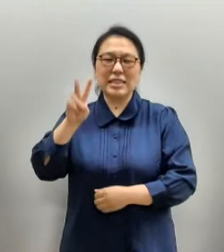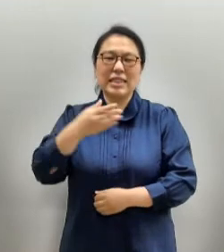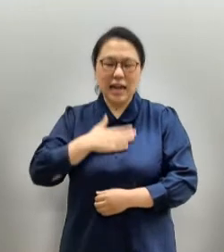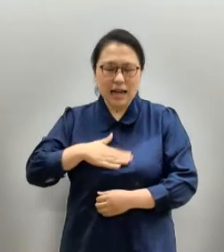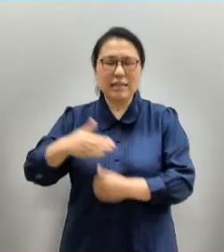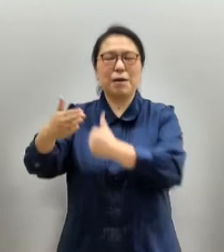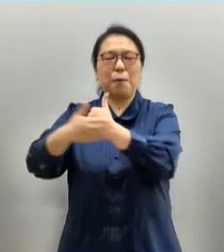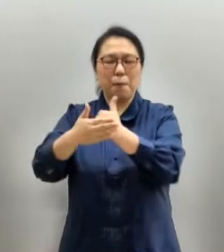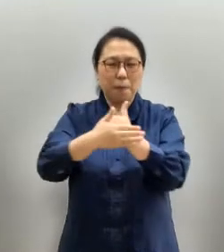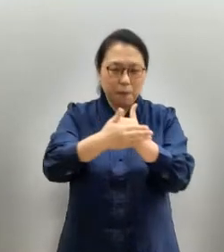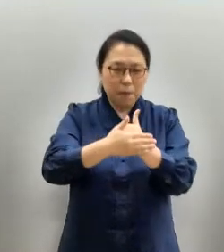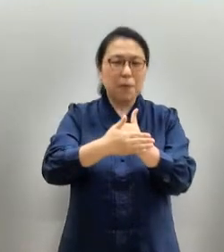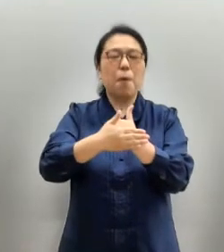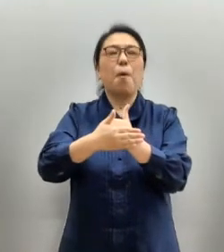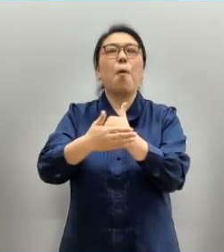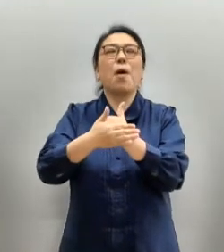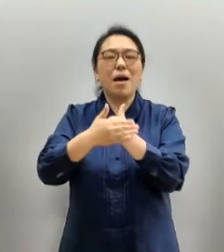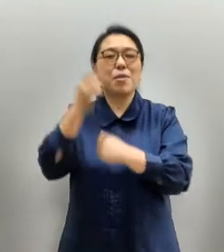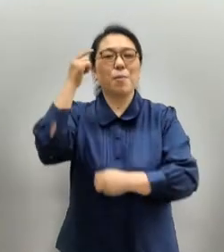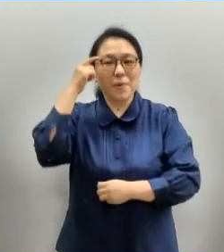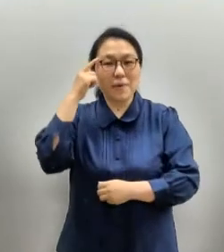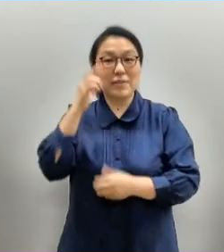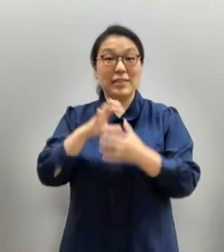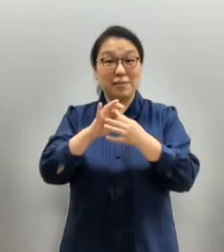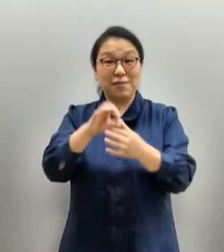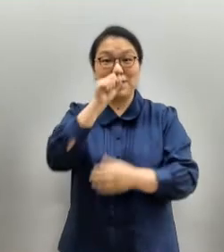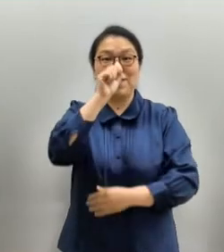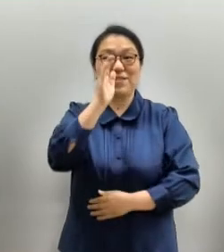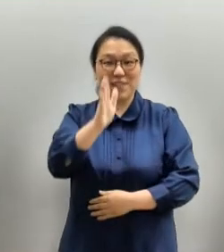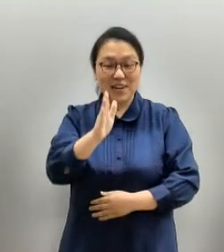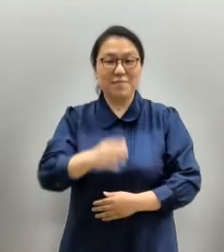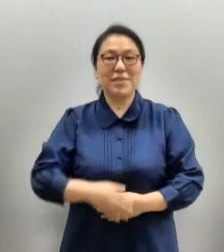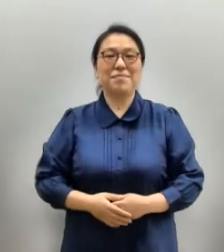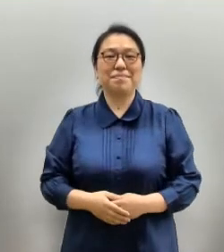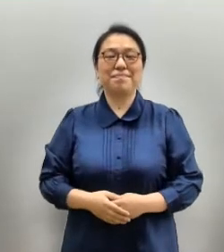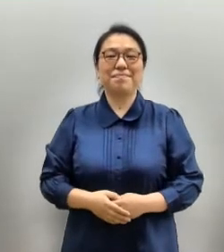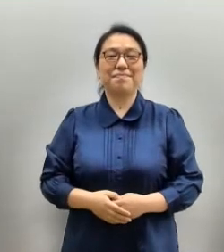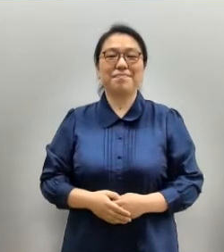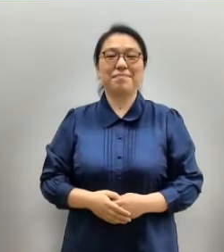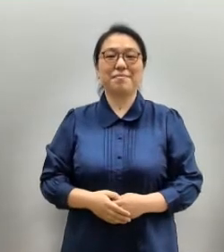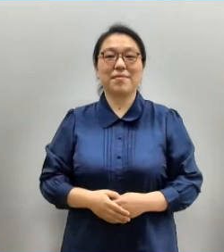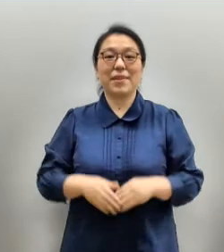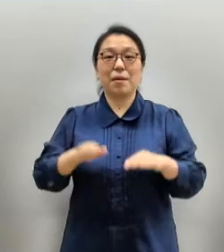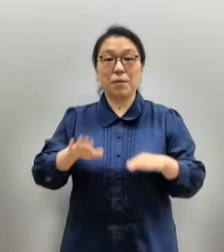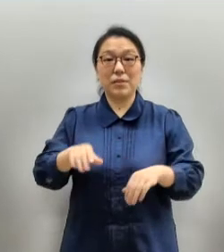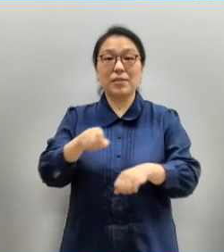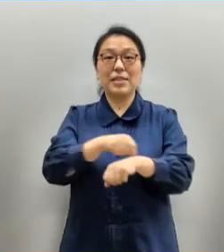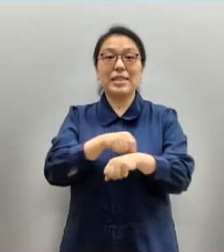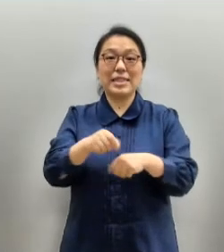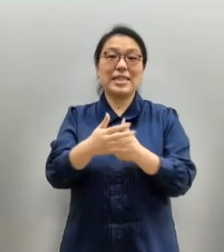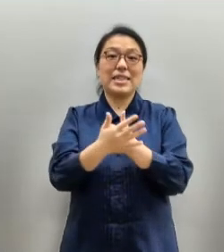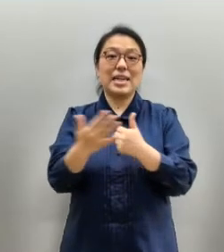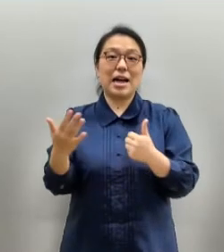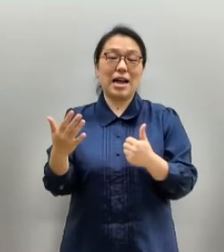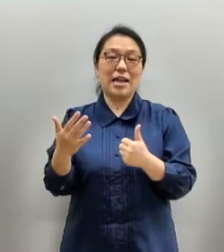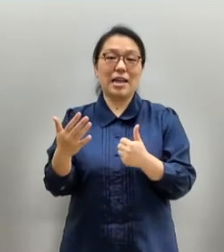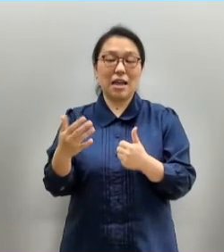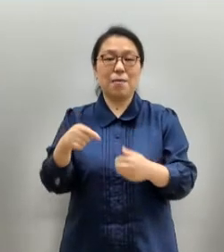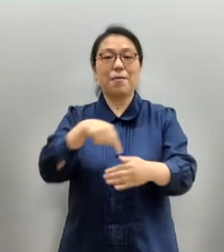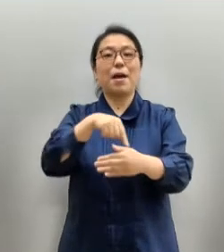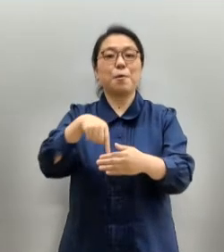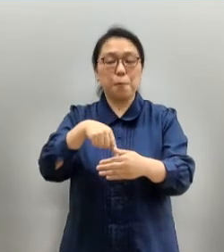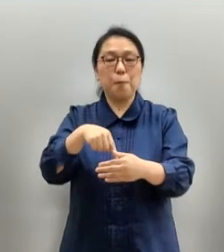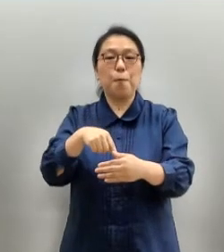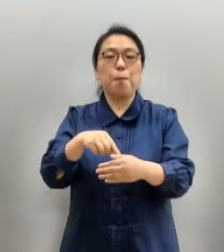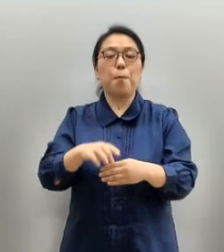力の賜物だというふうに思っております。引き続きよろしくお願い申し上げます。本日の臨時記者会見の